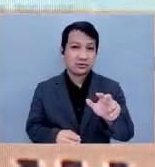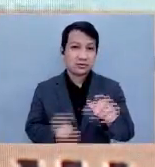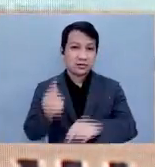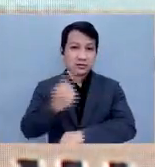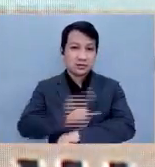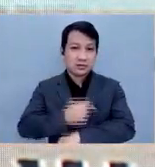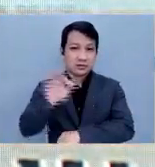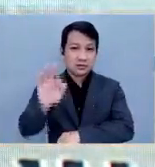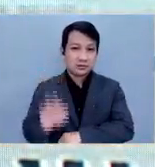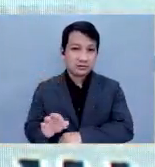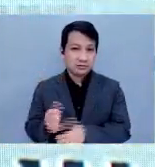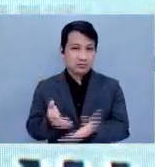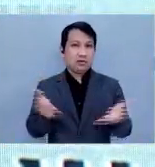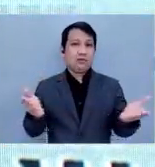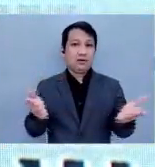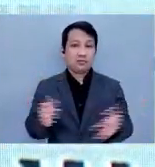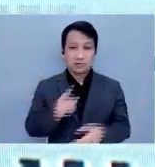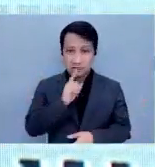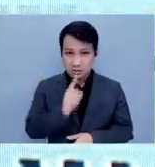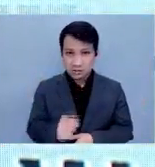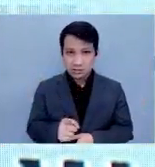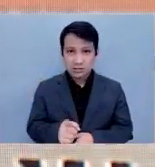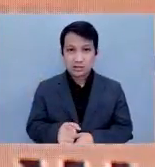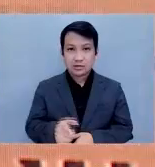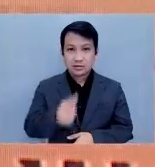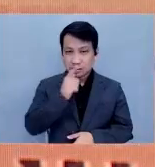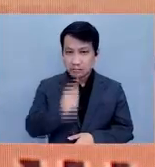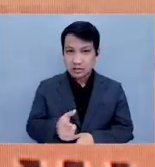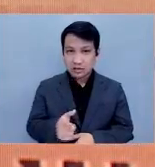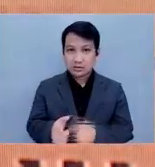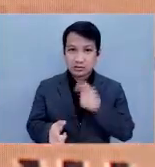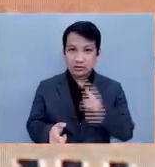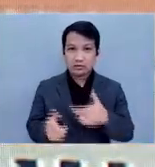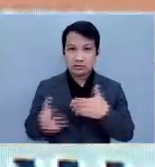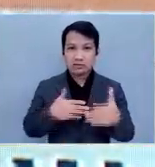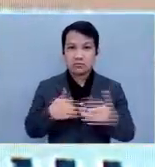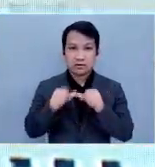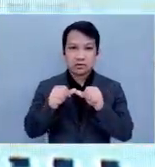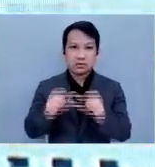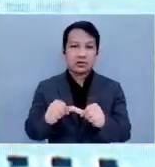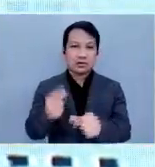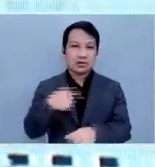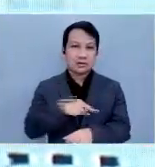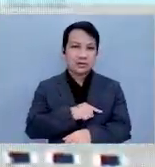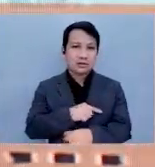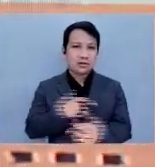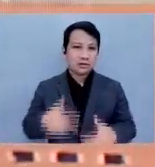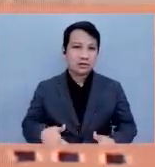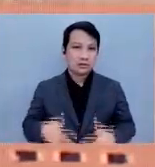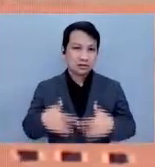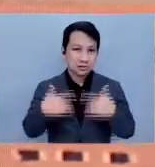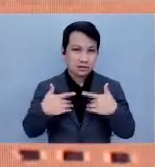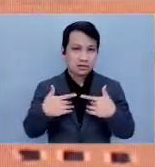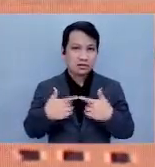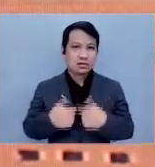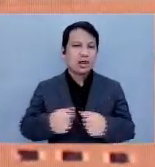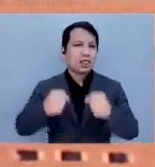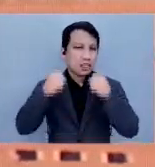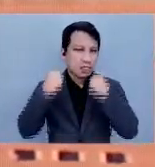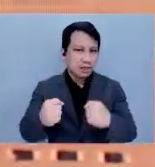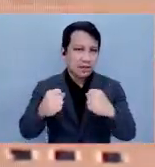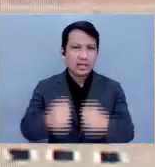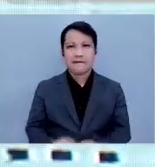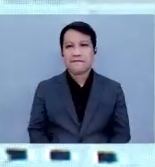Biyernes. Pero sa totoo lang, malas o swerte, patuloy pa rin ang buhay. Laban lang! Lagi po